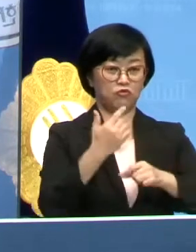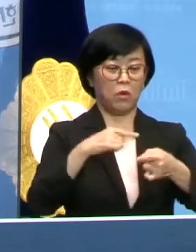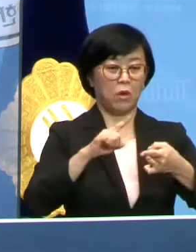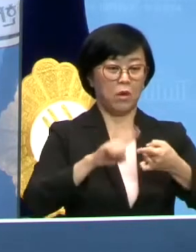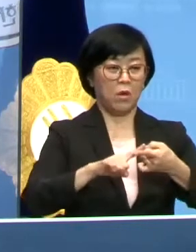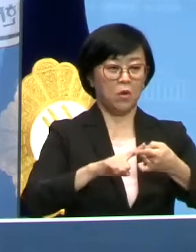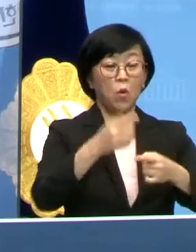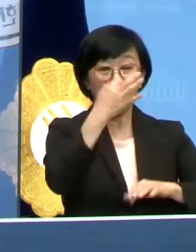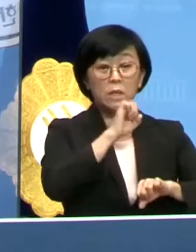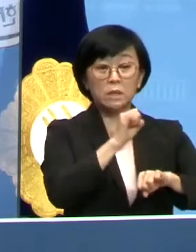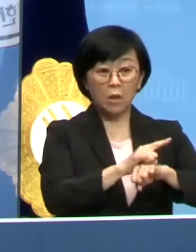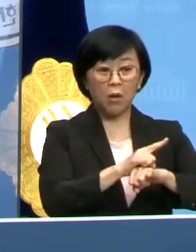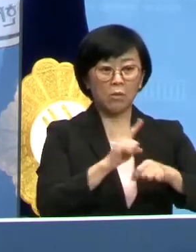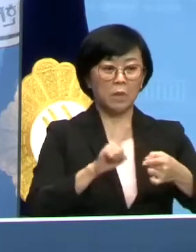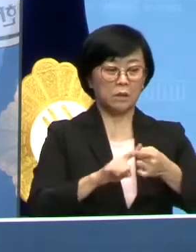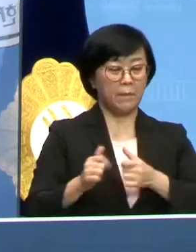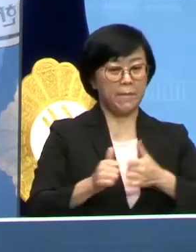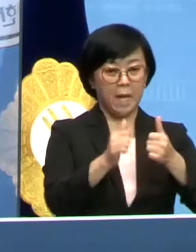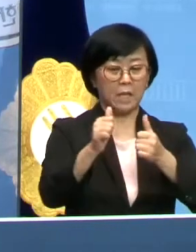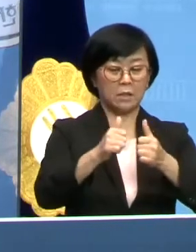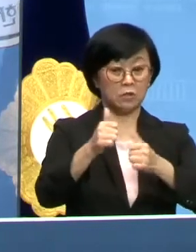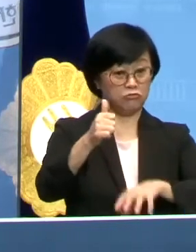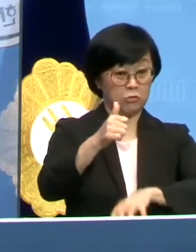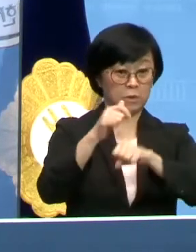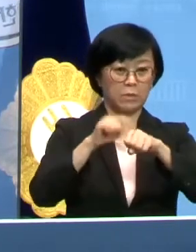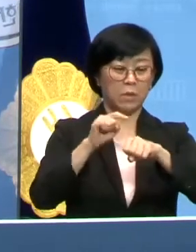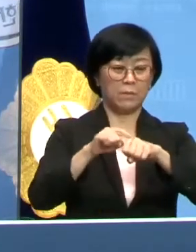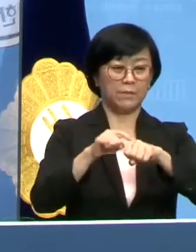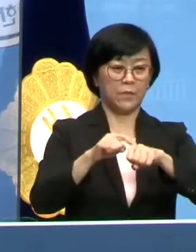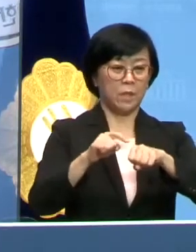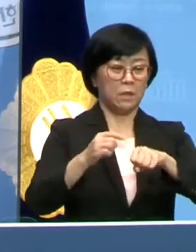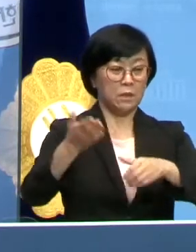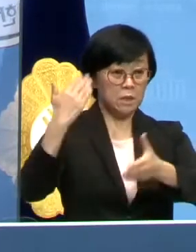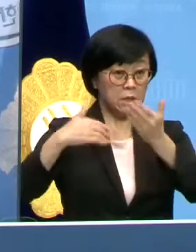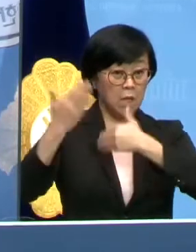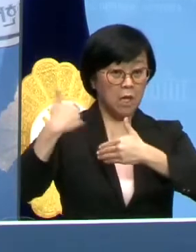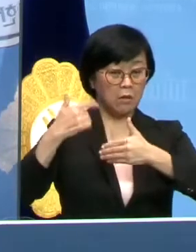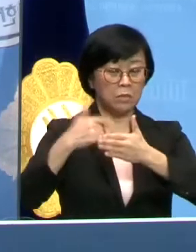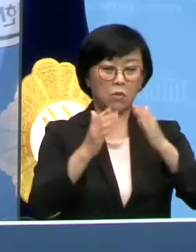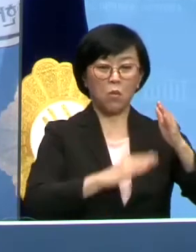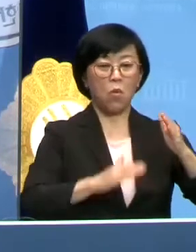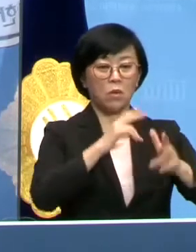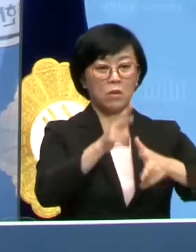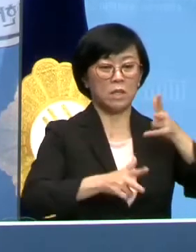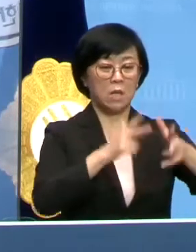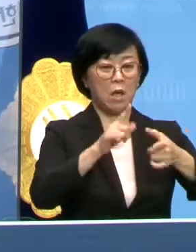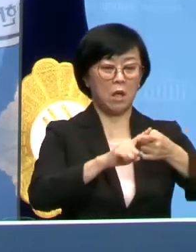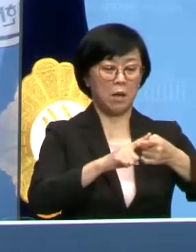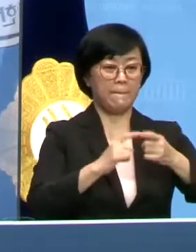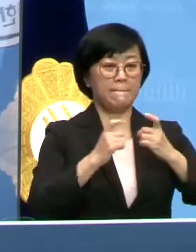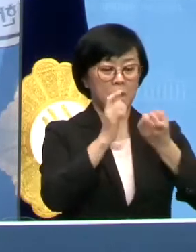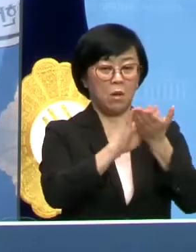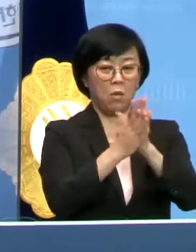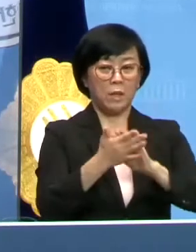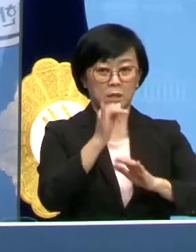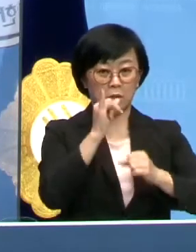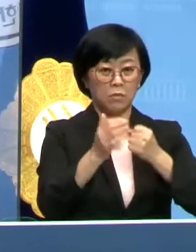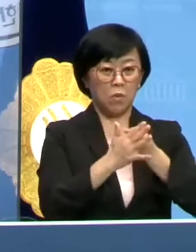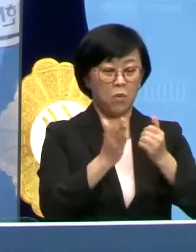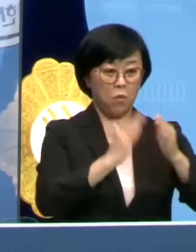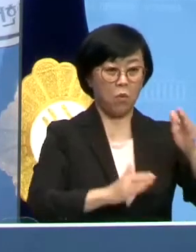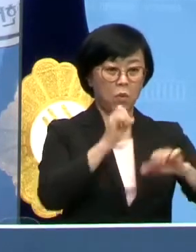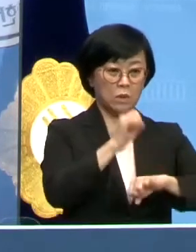논리를 쫓아온 붙여 입니다 지난 즉 권 들에서 공기업 민영화에 성공 되었으며